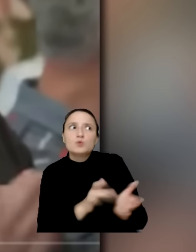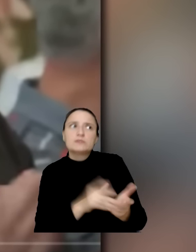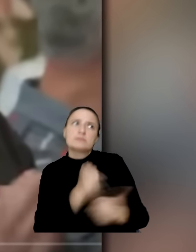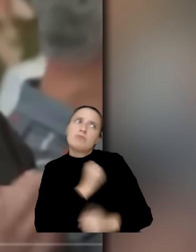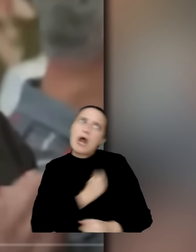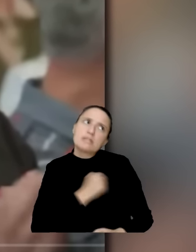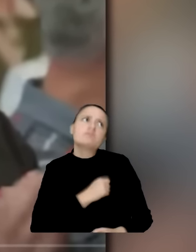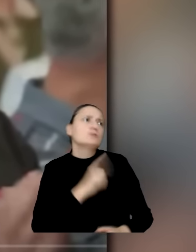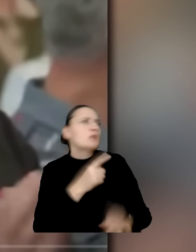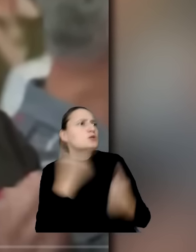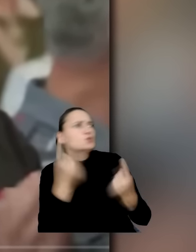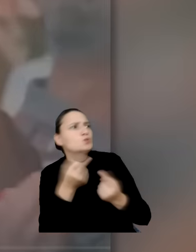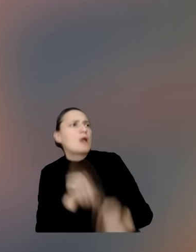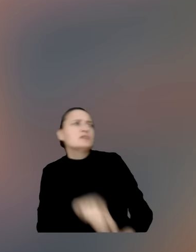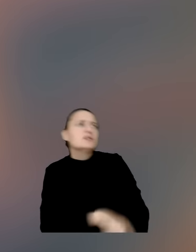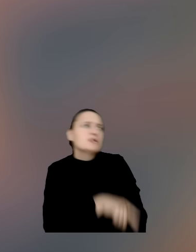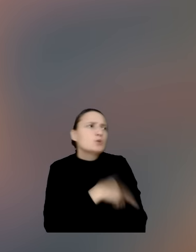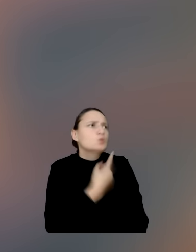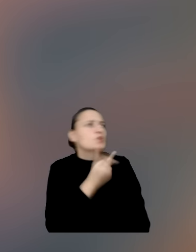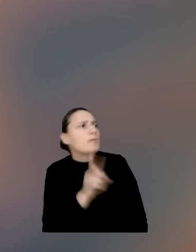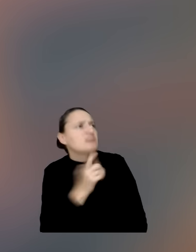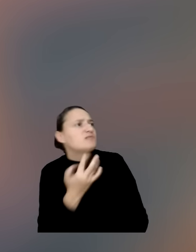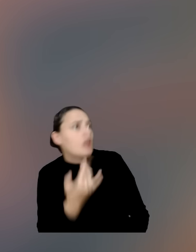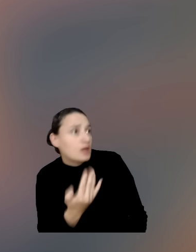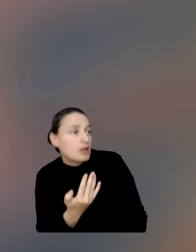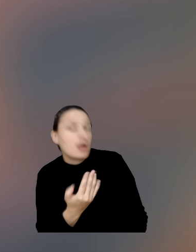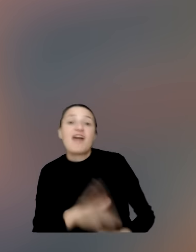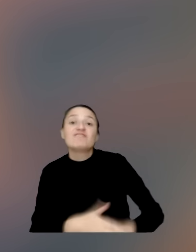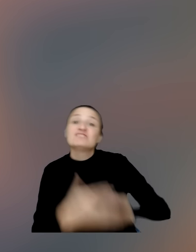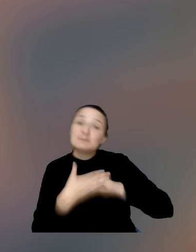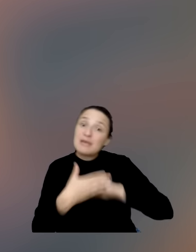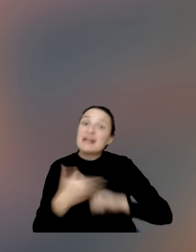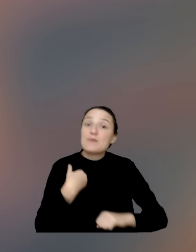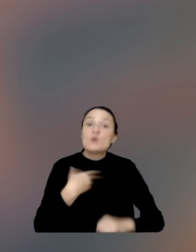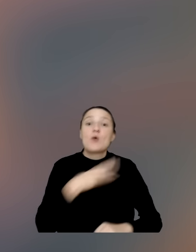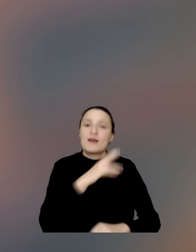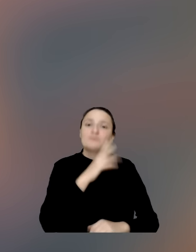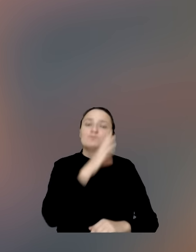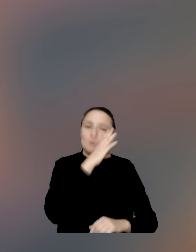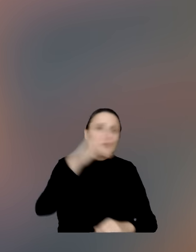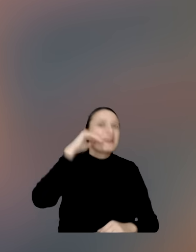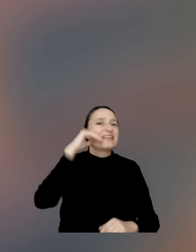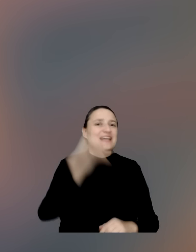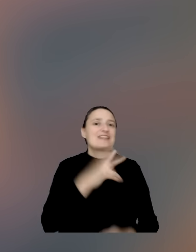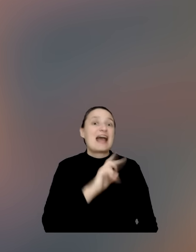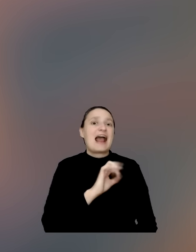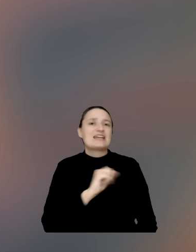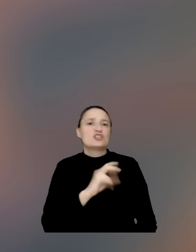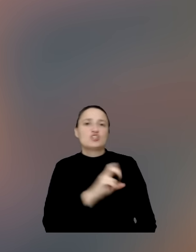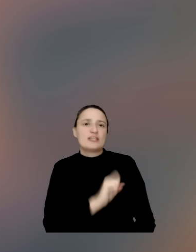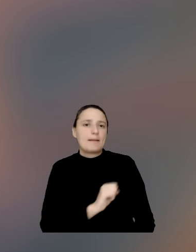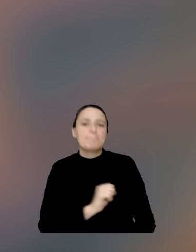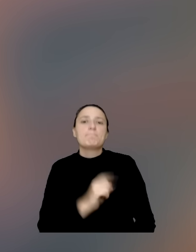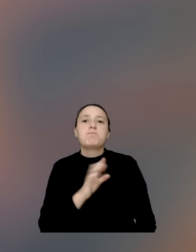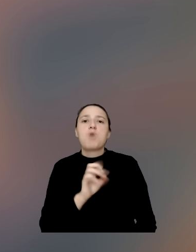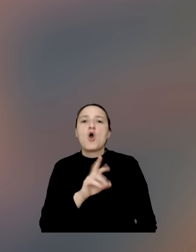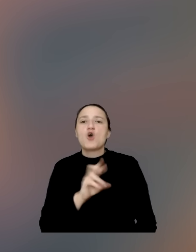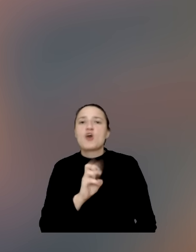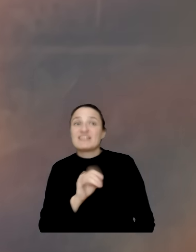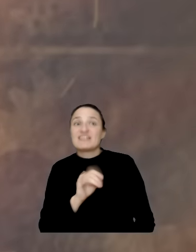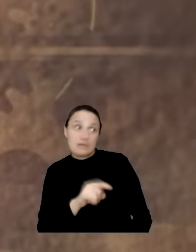stan zadłużenia państwa. Na wiecu wspierała go uśmiechnięta partnerka życiowa Katarzyna Borowiecka. Podobnie jak Dąbrowski też